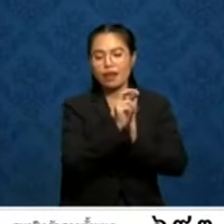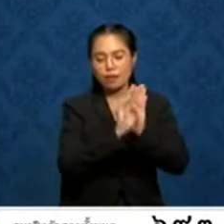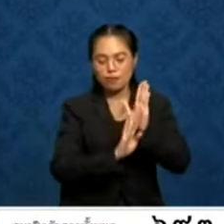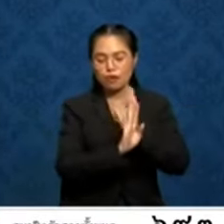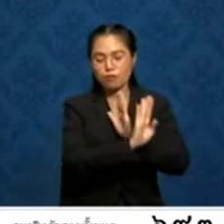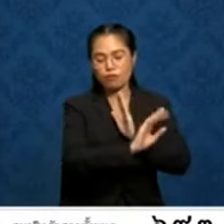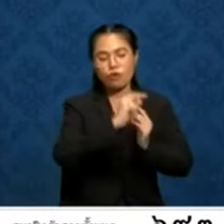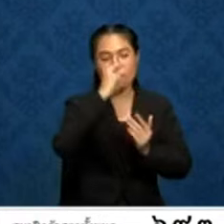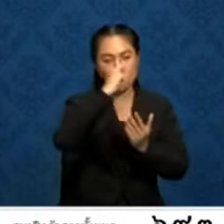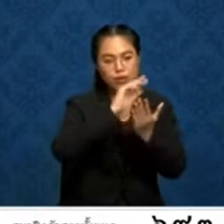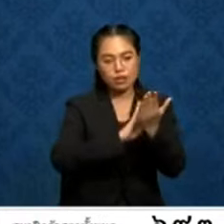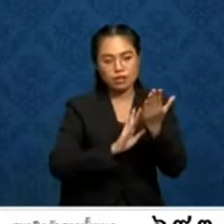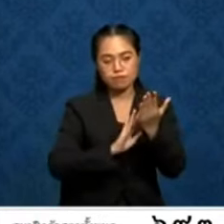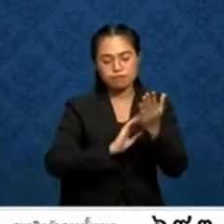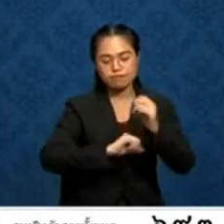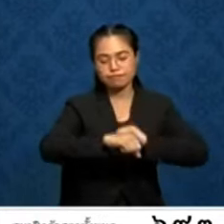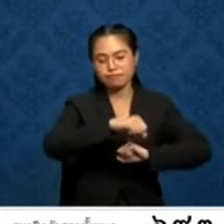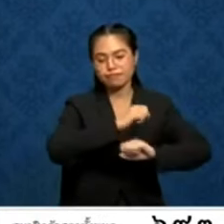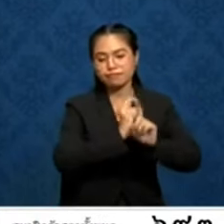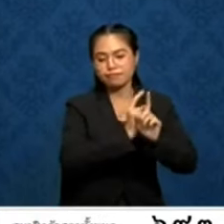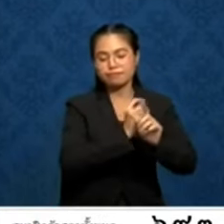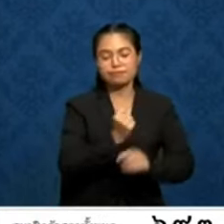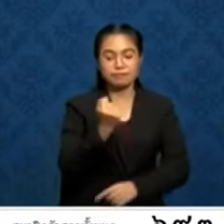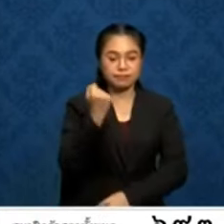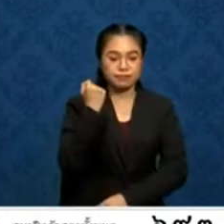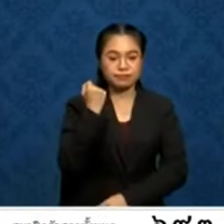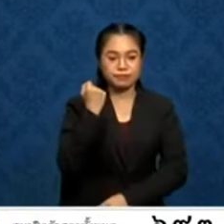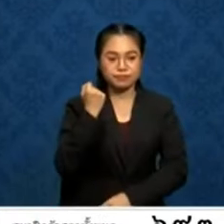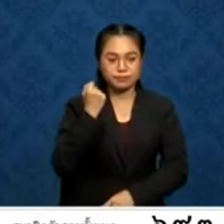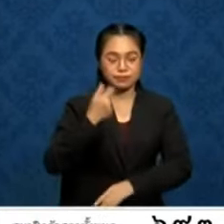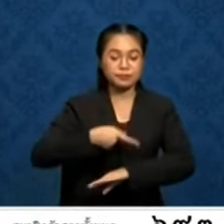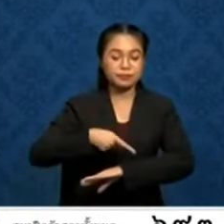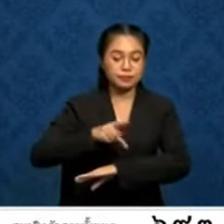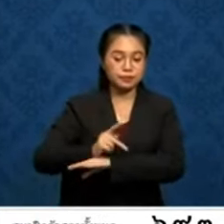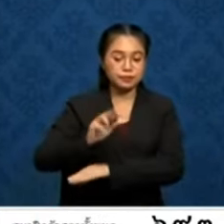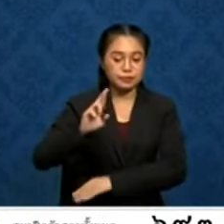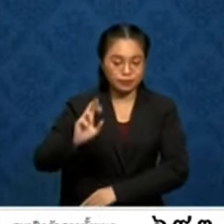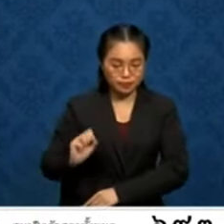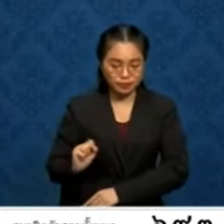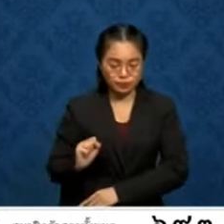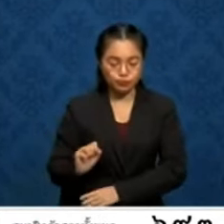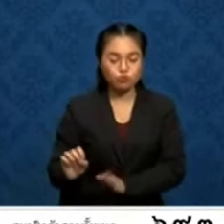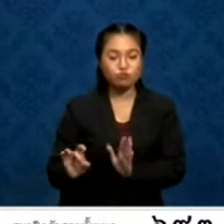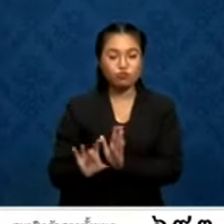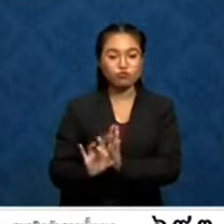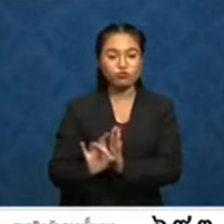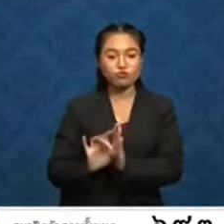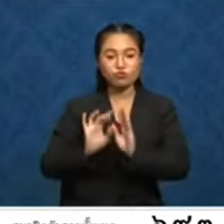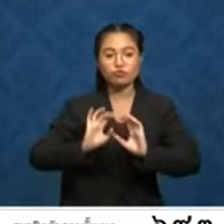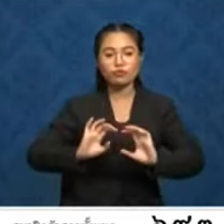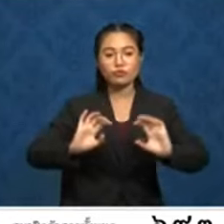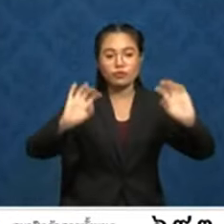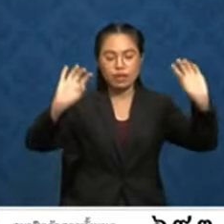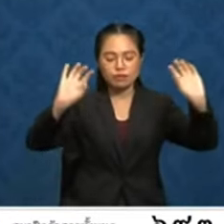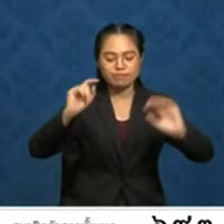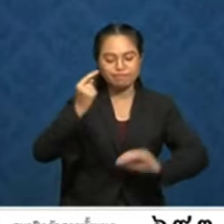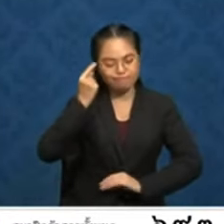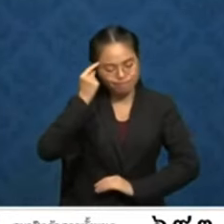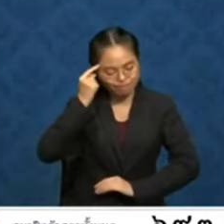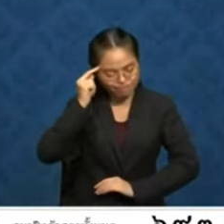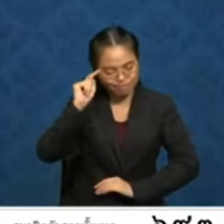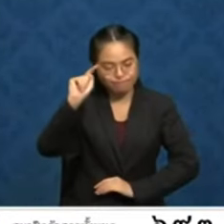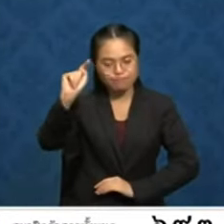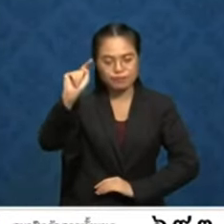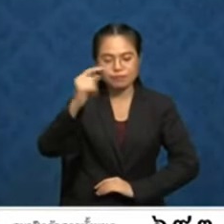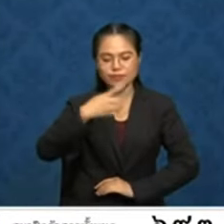ดท่านประธานรัฐสภาที่เคารพท้ายที่สุดรัฐบาลมีความมุ่งมั่นที่จะ